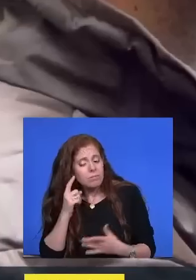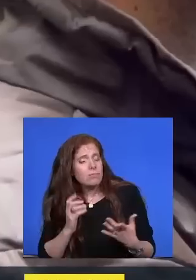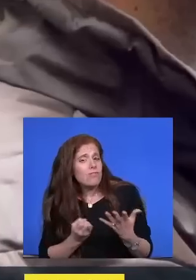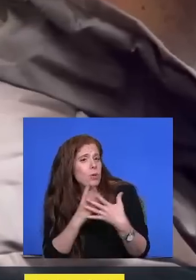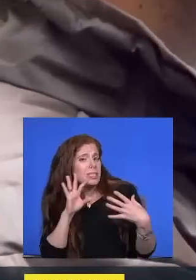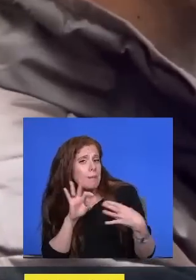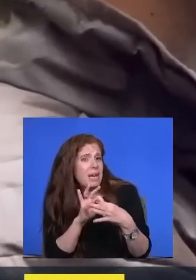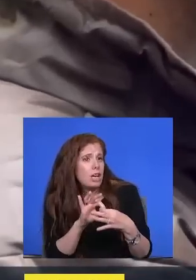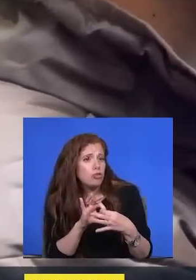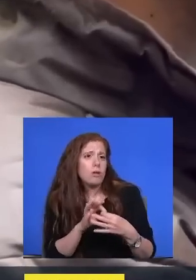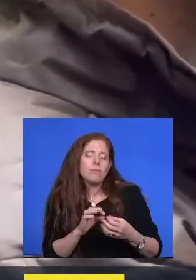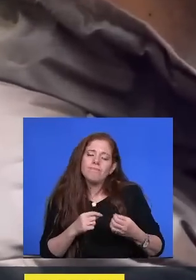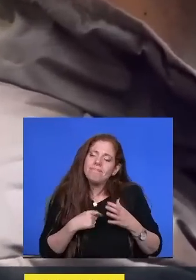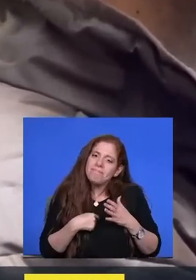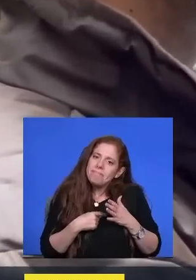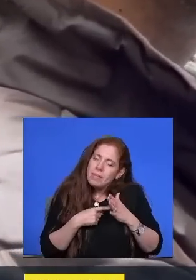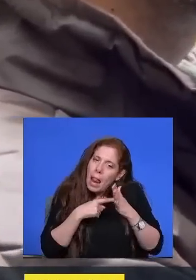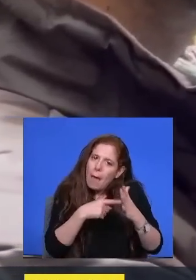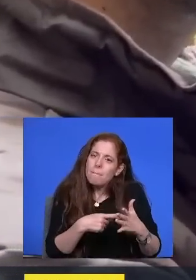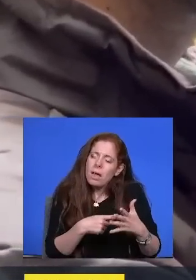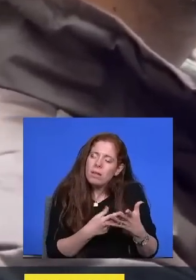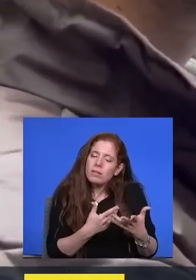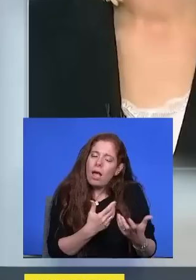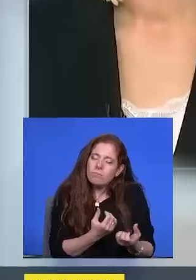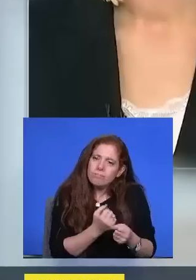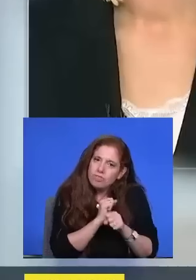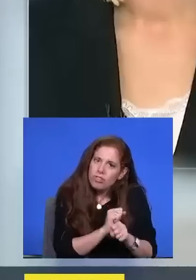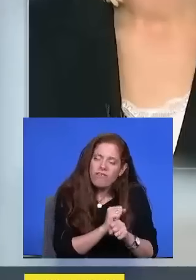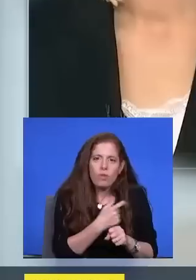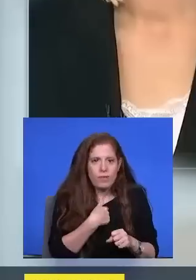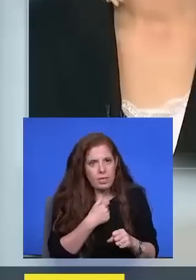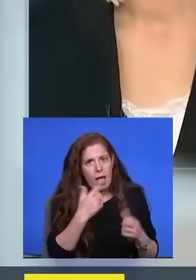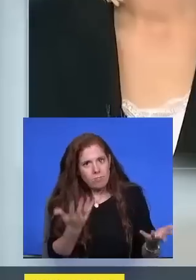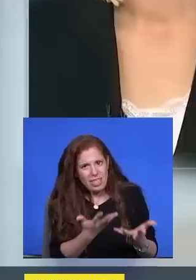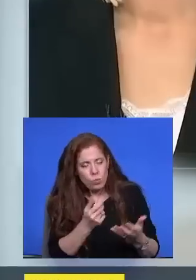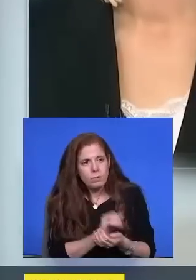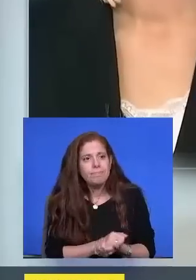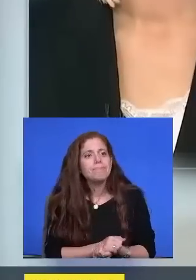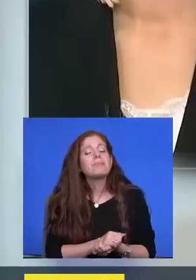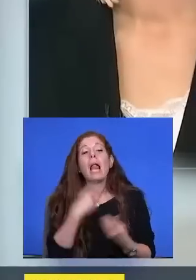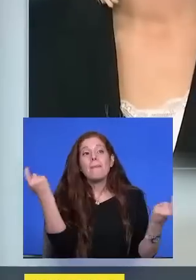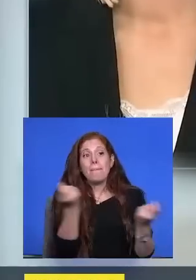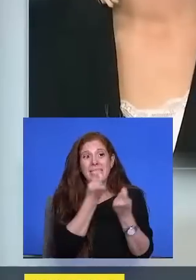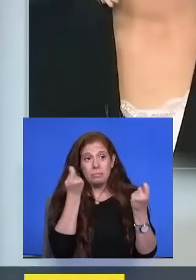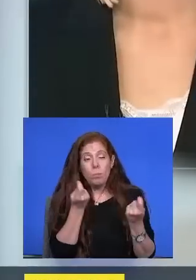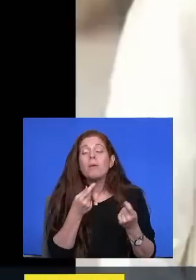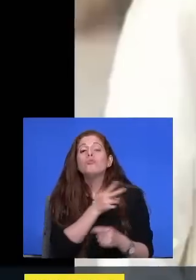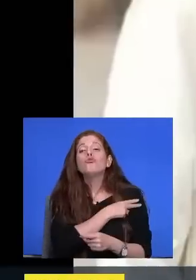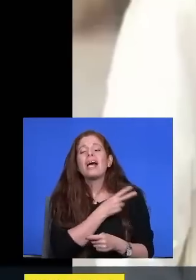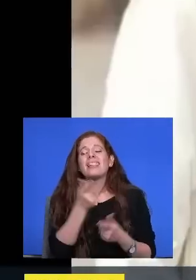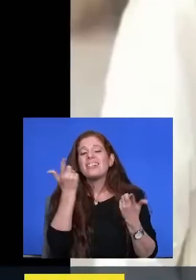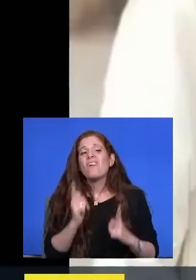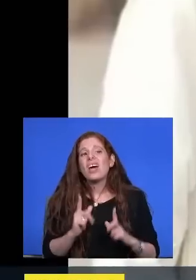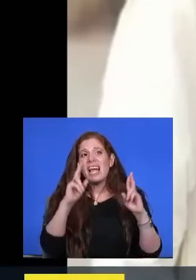קשר להביע את ההשתתפות שלהם ואת העידוד שלהם. על פי הפרסומים בתקשורת המקומית, משטרת יוון עצרה בחודש שעבר